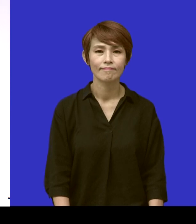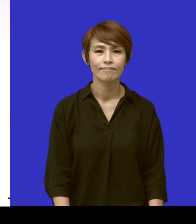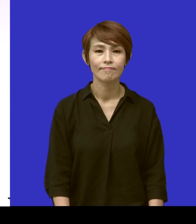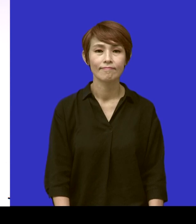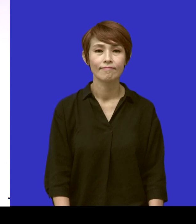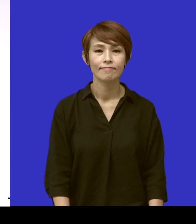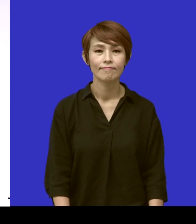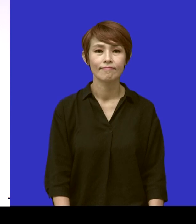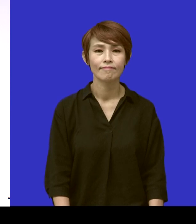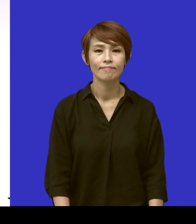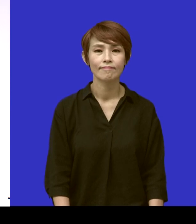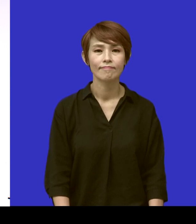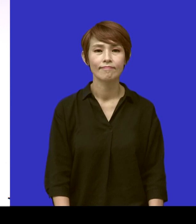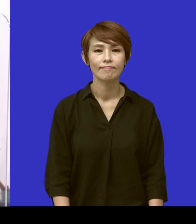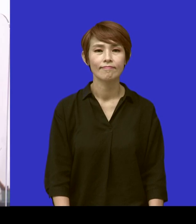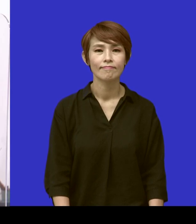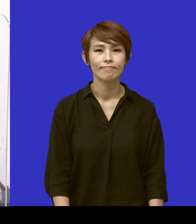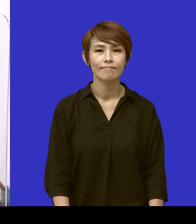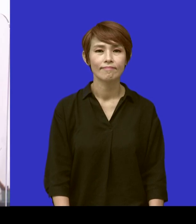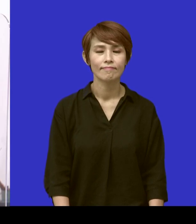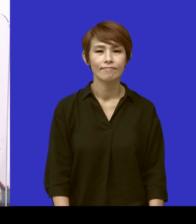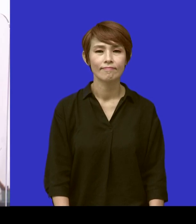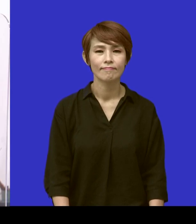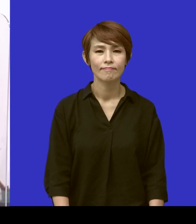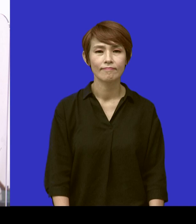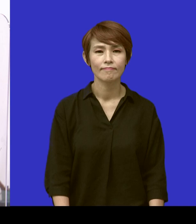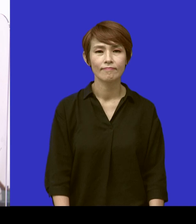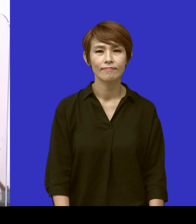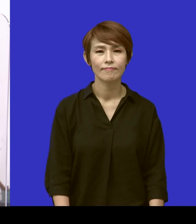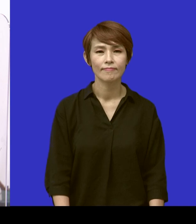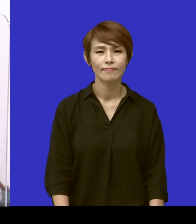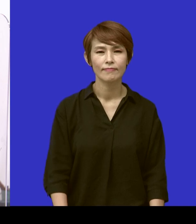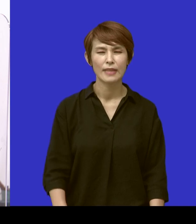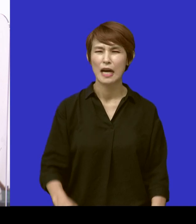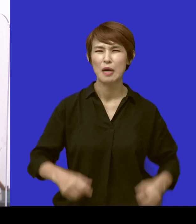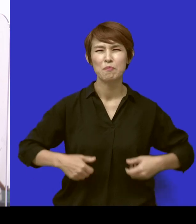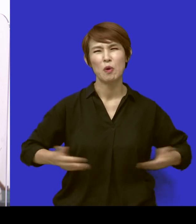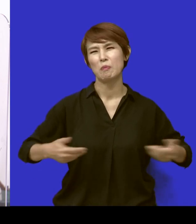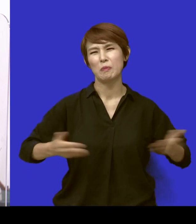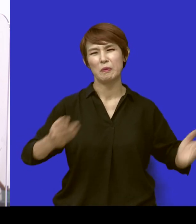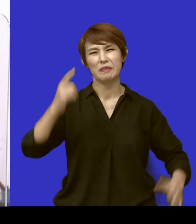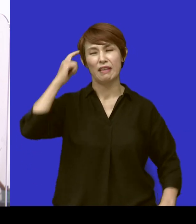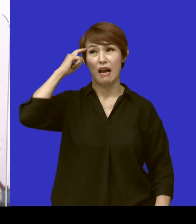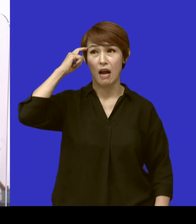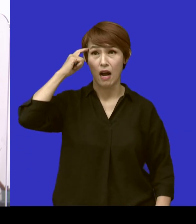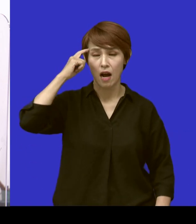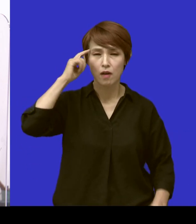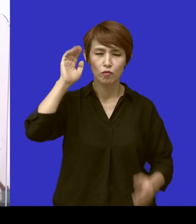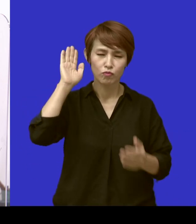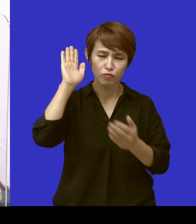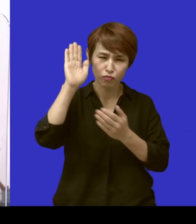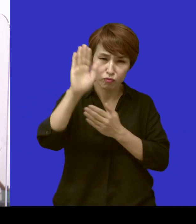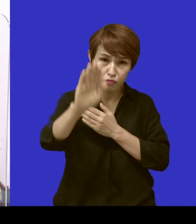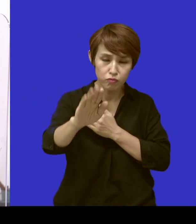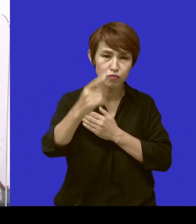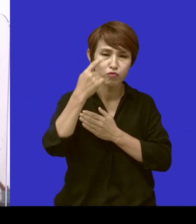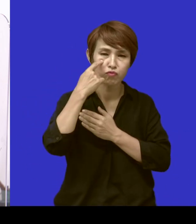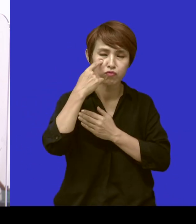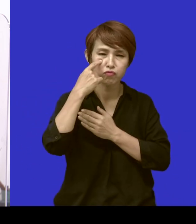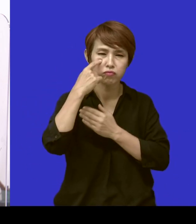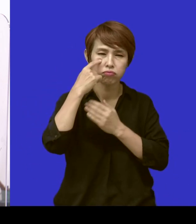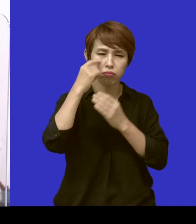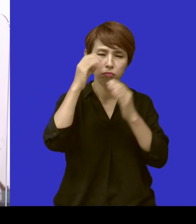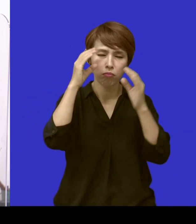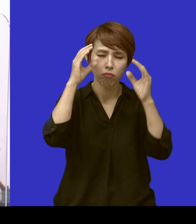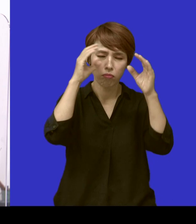받았는데 뭐 이런 것까지 소용 없다라고 생각을 했는데 나중에 제 눈이 완전히